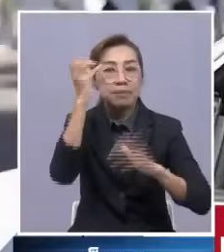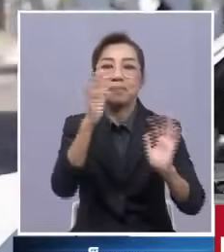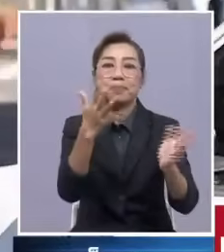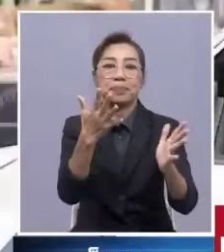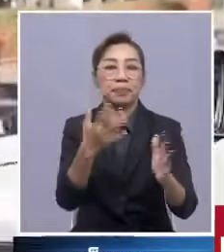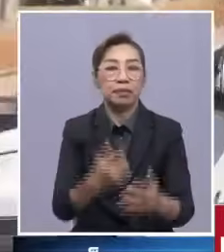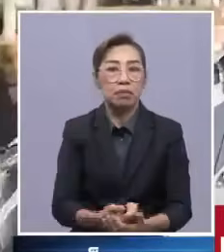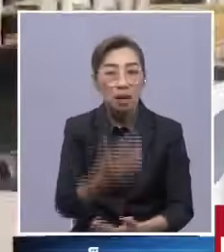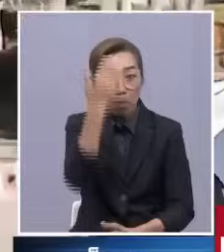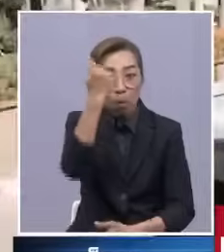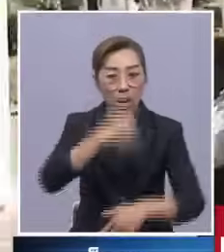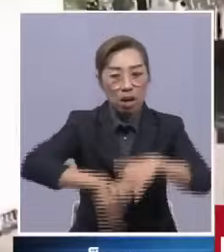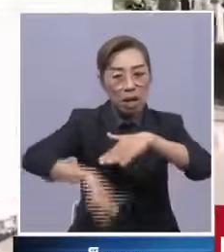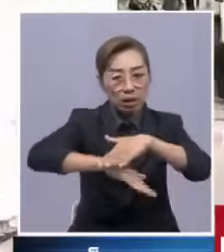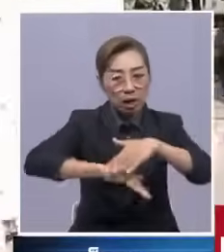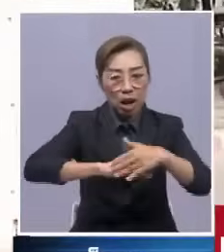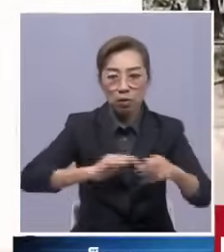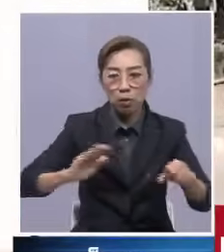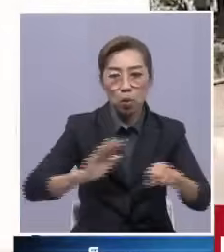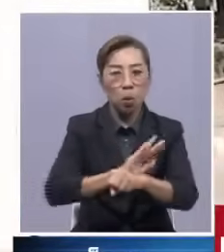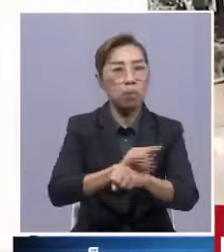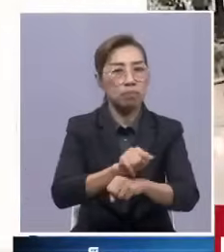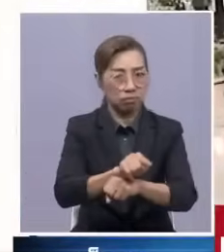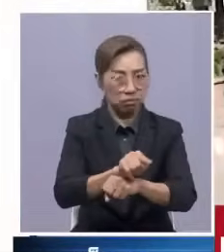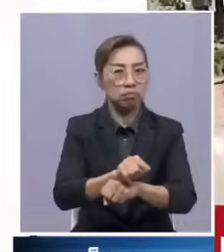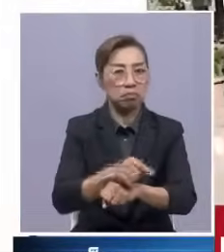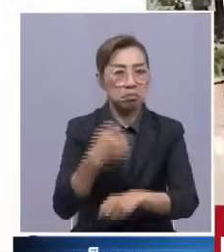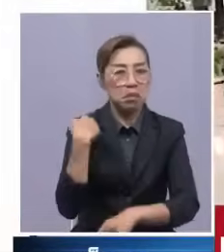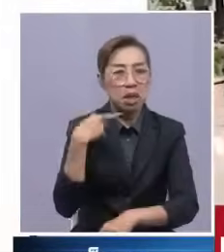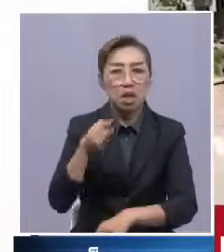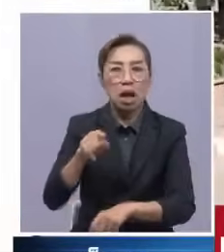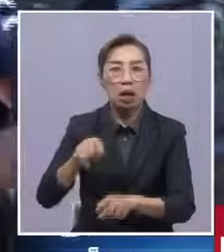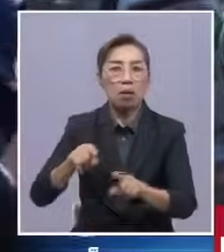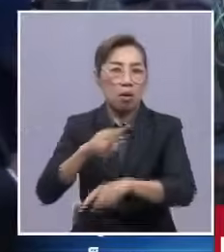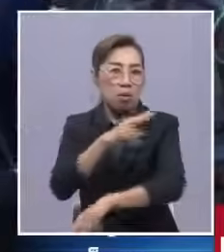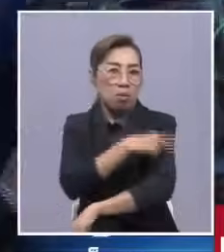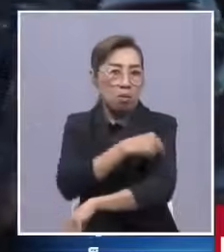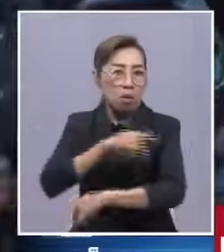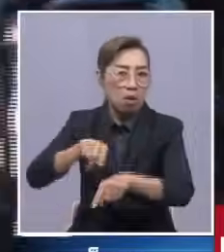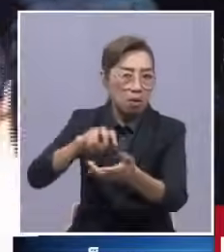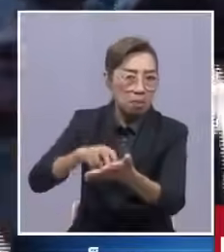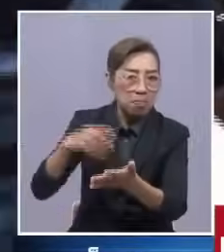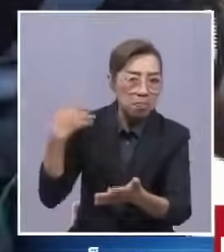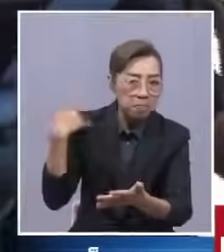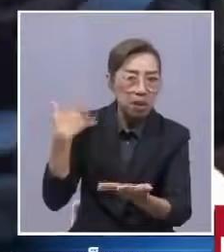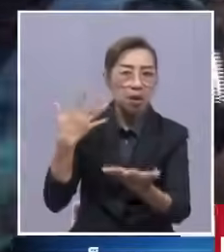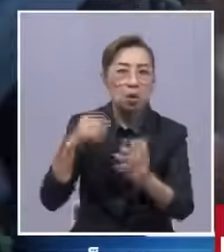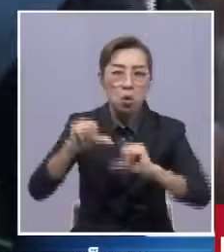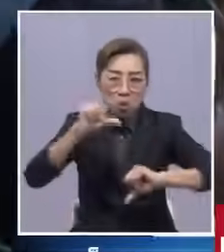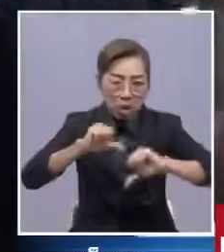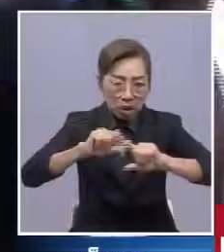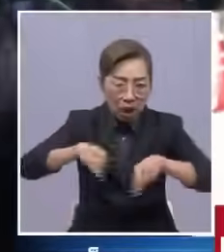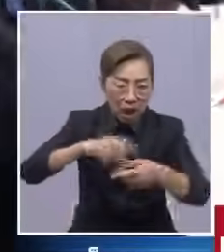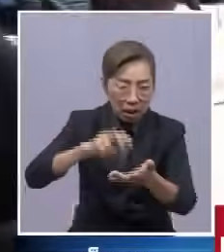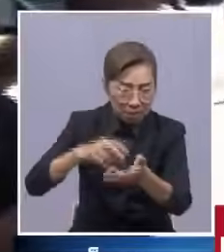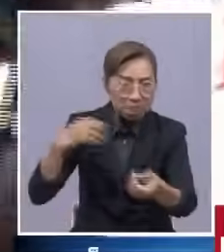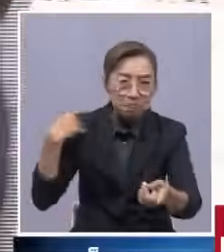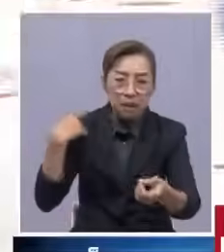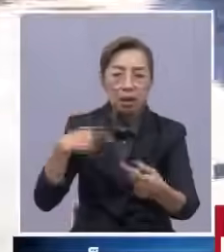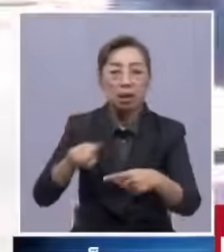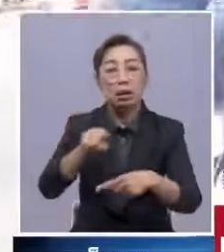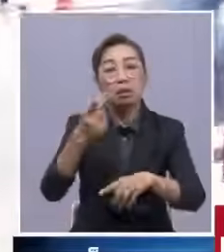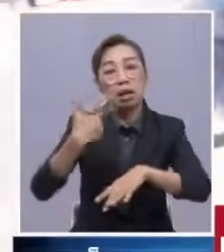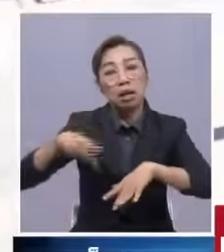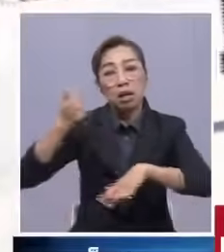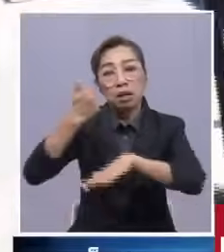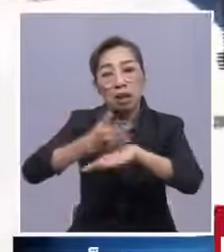ดๆนะครับเพราะว่าพยานหลักฐานทั้งหมดนั้นนะครับมีทั้งนิติวิทยาศาสตร์หากผลออกมาเป็นอย่างไรก็พร้อมที่จะน้อมรับครับฟัง